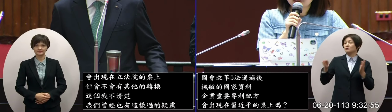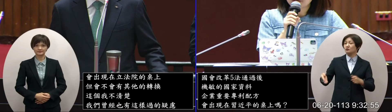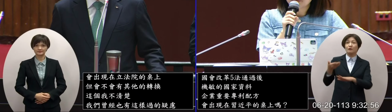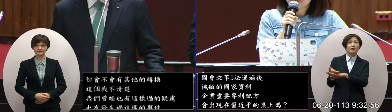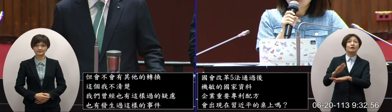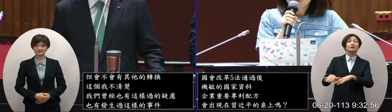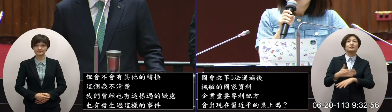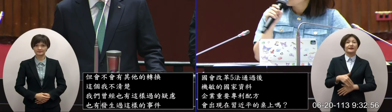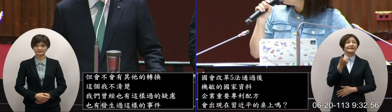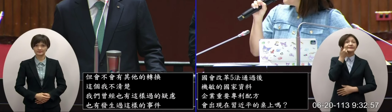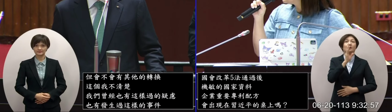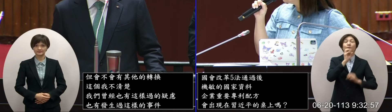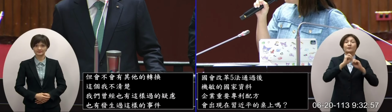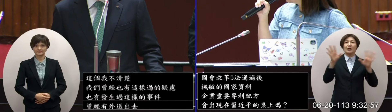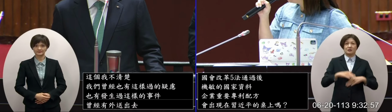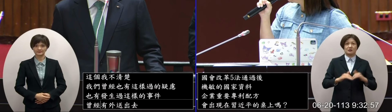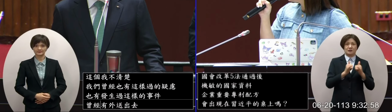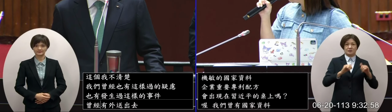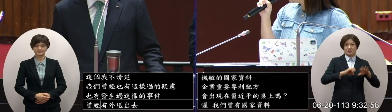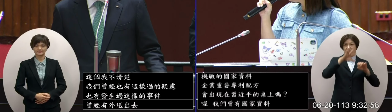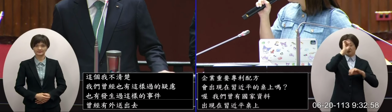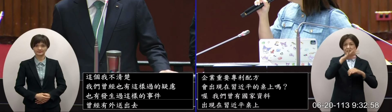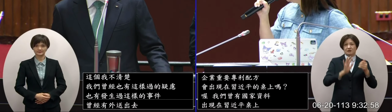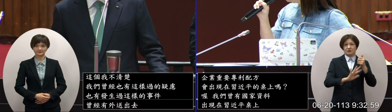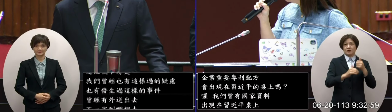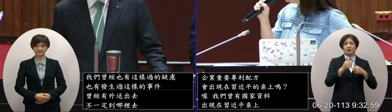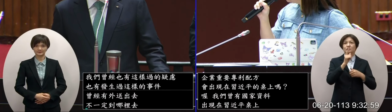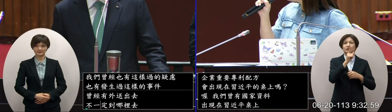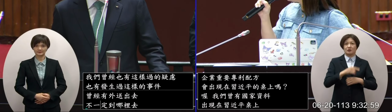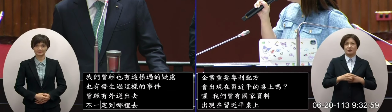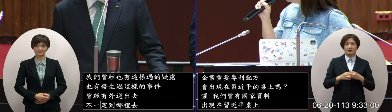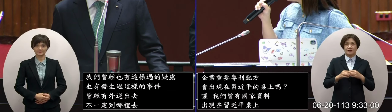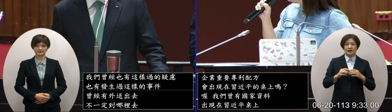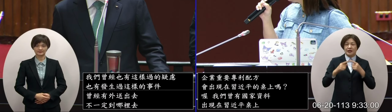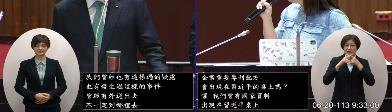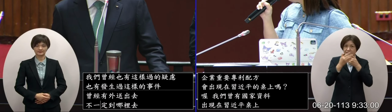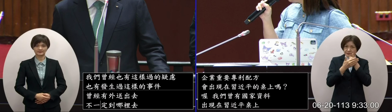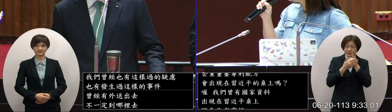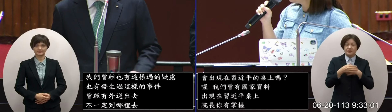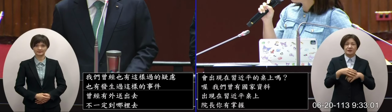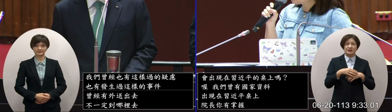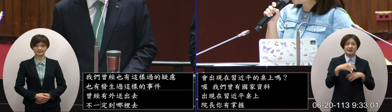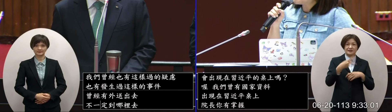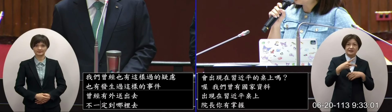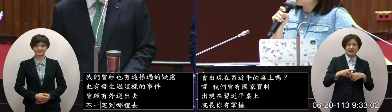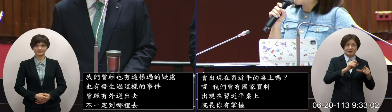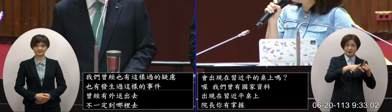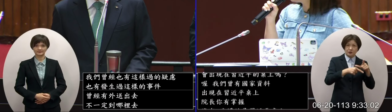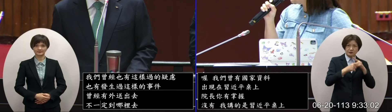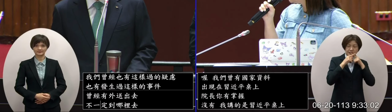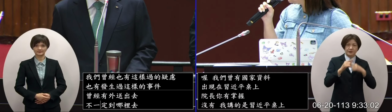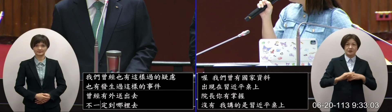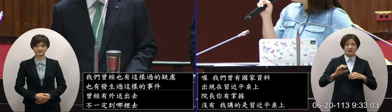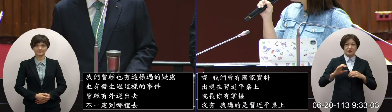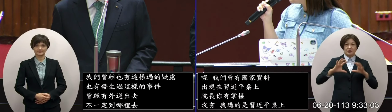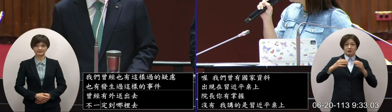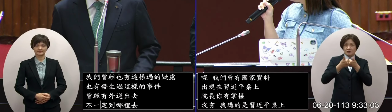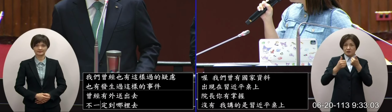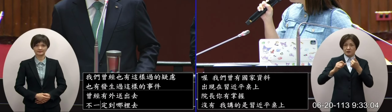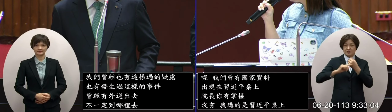下谁讲的。民进党的委员说的，机敏资料、企业专利配方用国会无法的改革